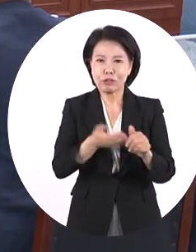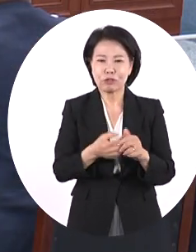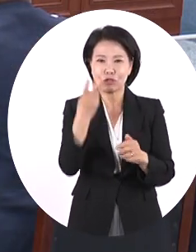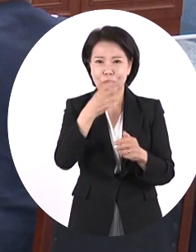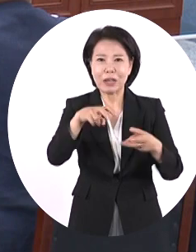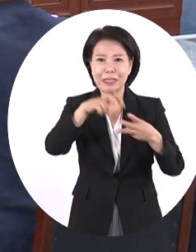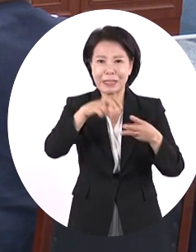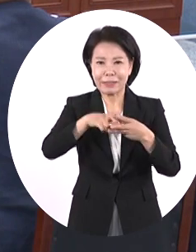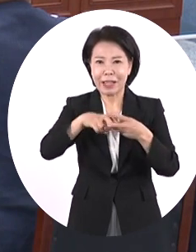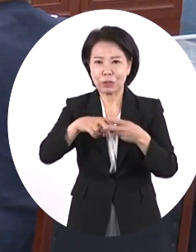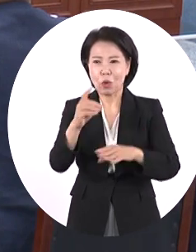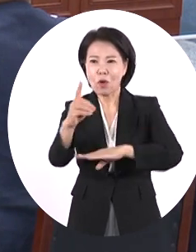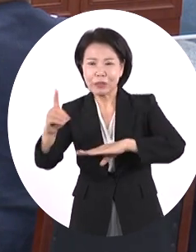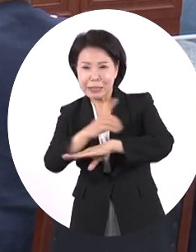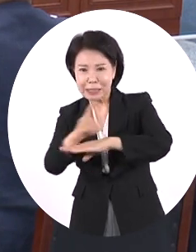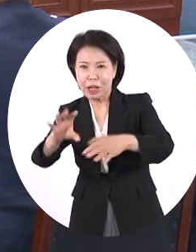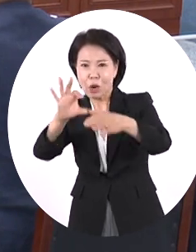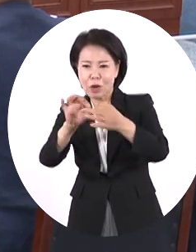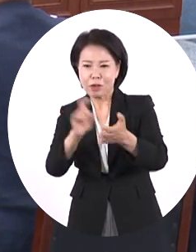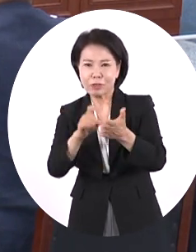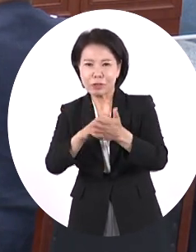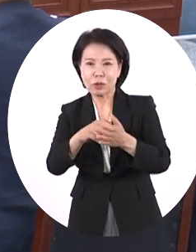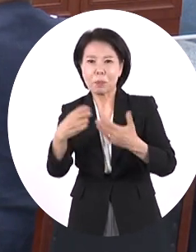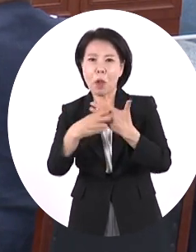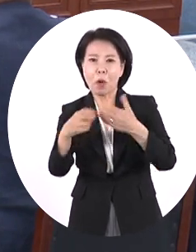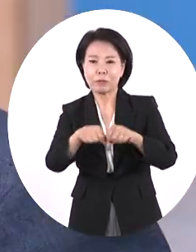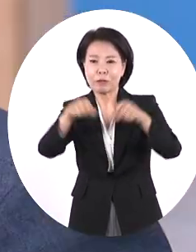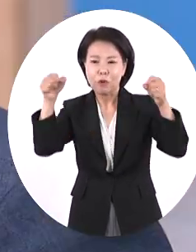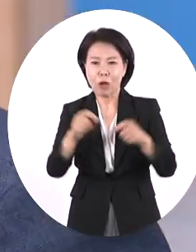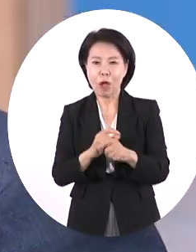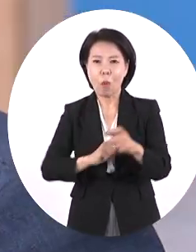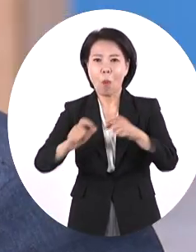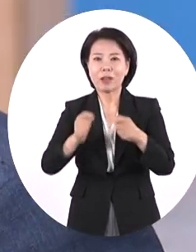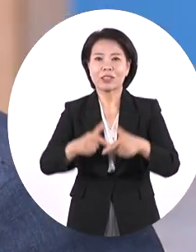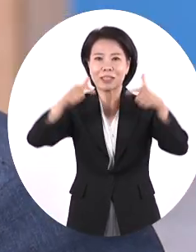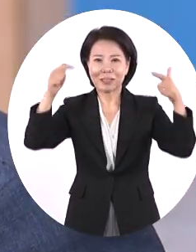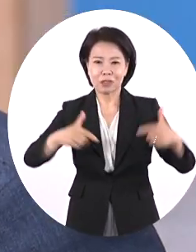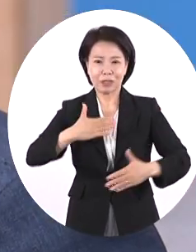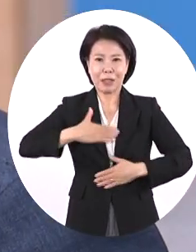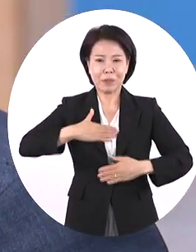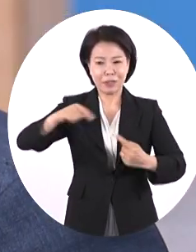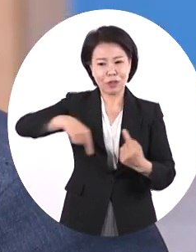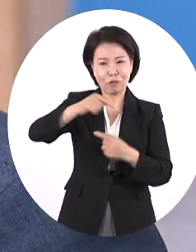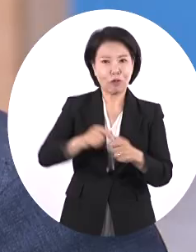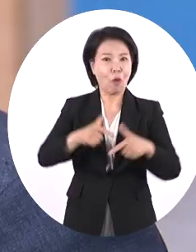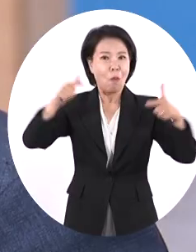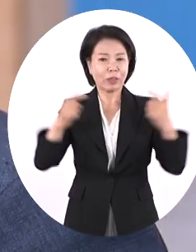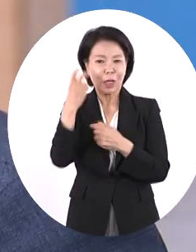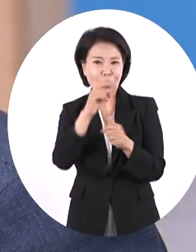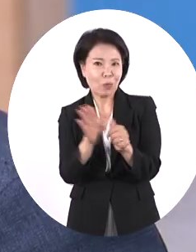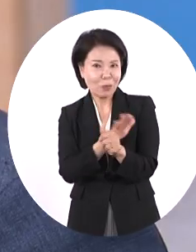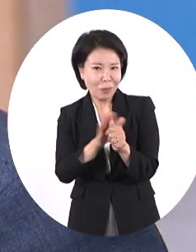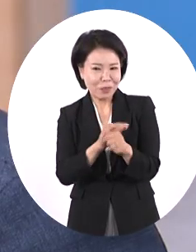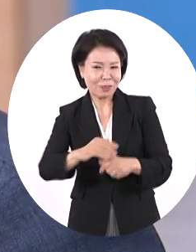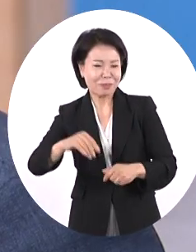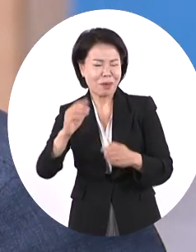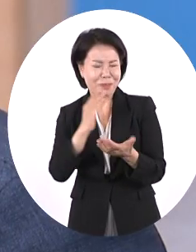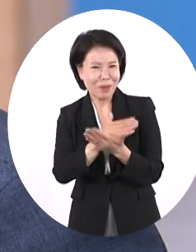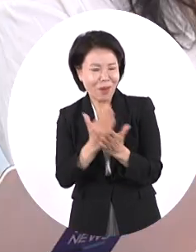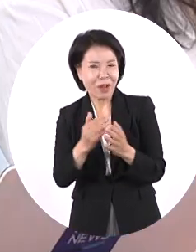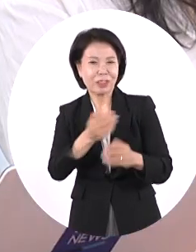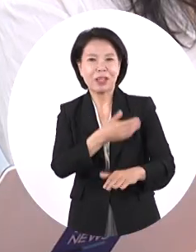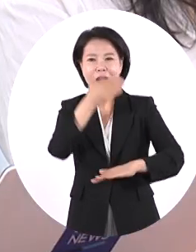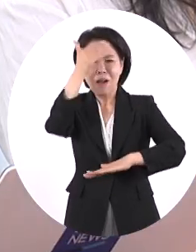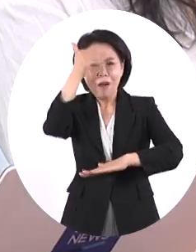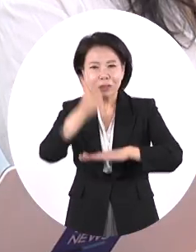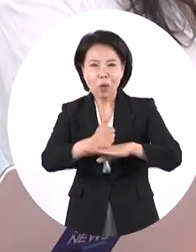수급관리센터와 디지털 영농 시스템, 응급의료체계 확충, 탐나는전 운영 확대, 돌봄 서비스 강화